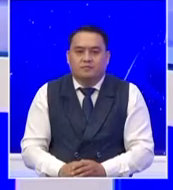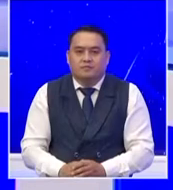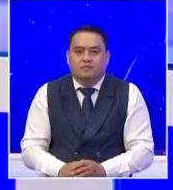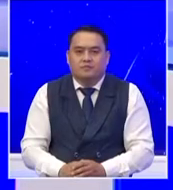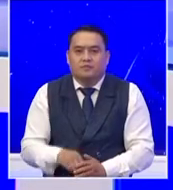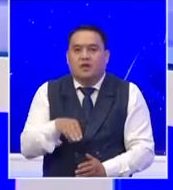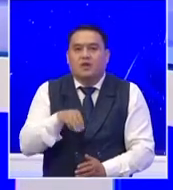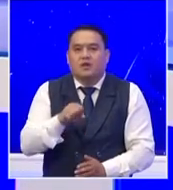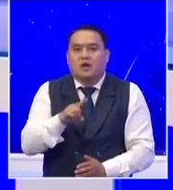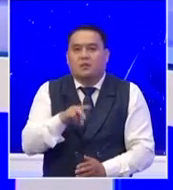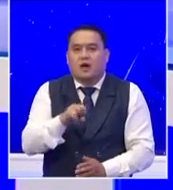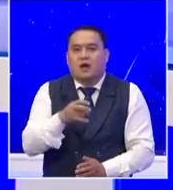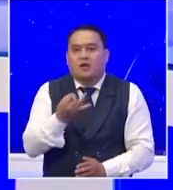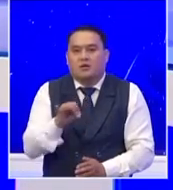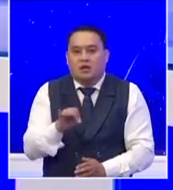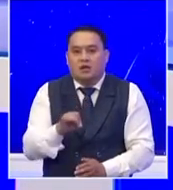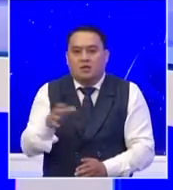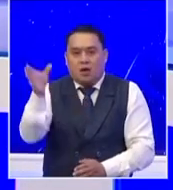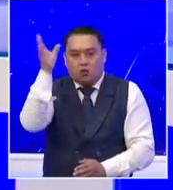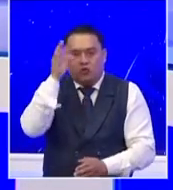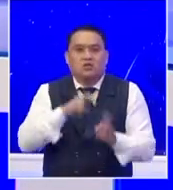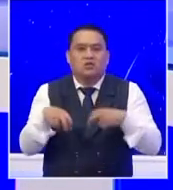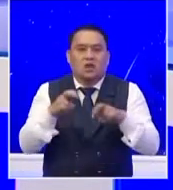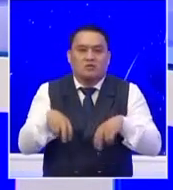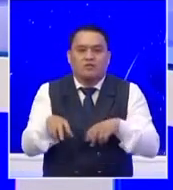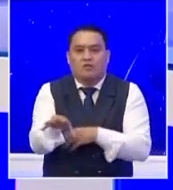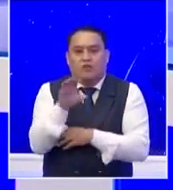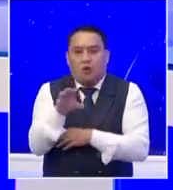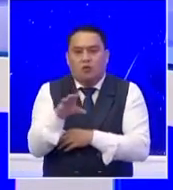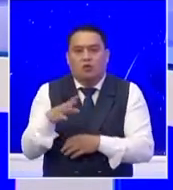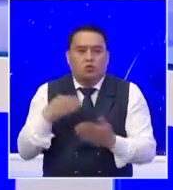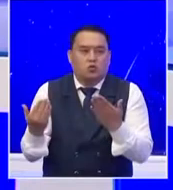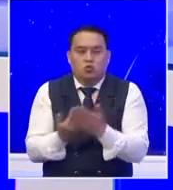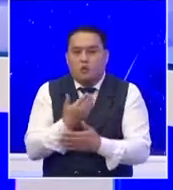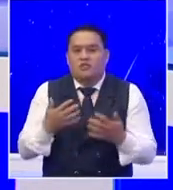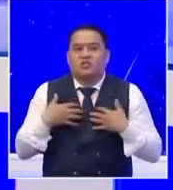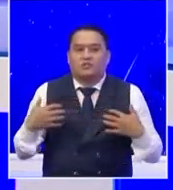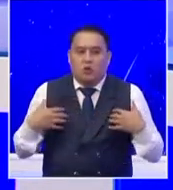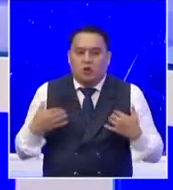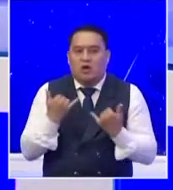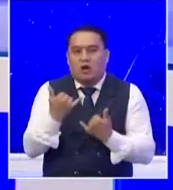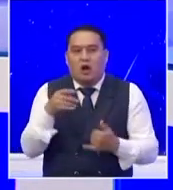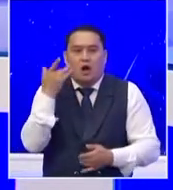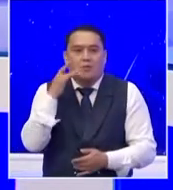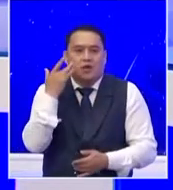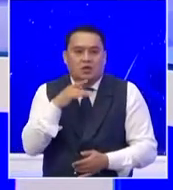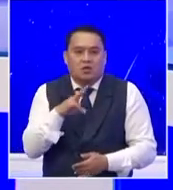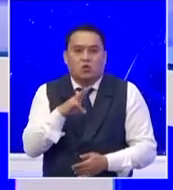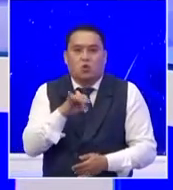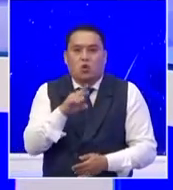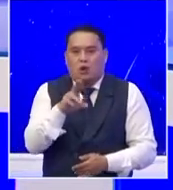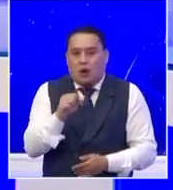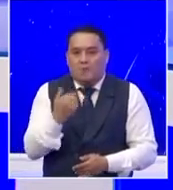В Тарбагатайском национальном парке во время научных исследований на фотоловушку попали новые виды животных. Американская норка и